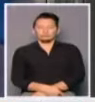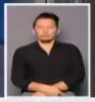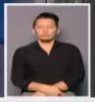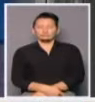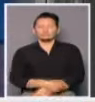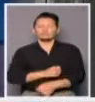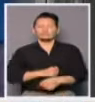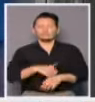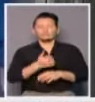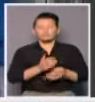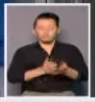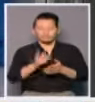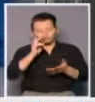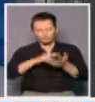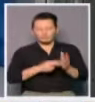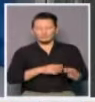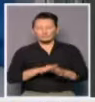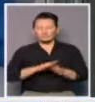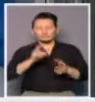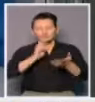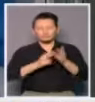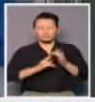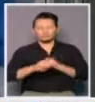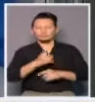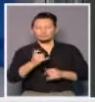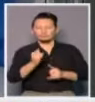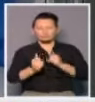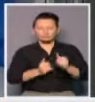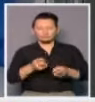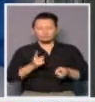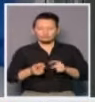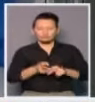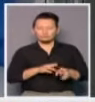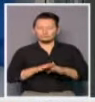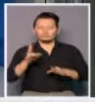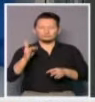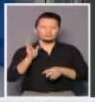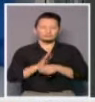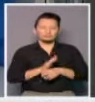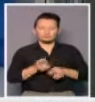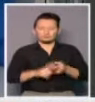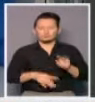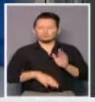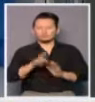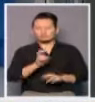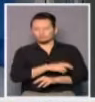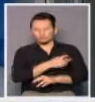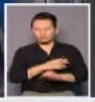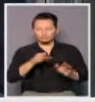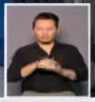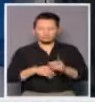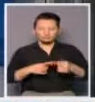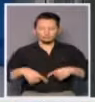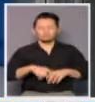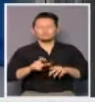Одним из главных направлений реализации программы «План нации 100 конкретных шагов», обозначенным главой государства, является улучшение медико-санитарного